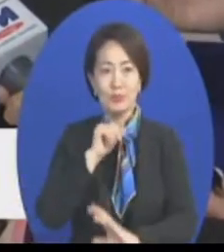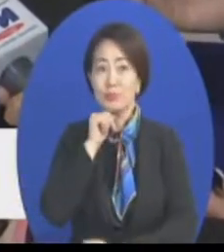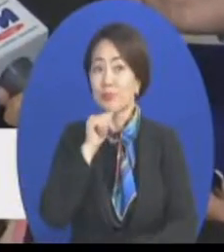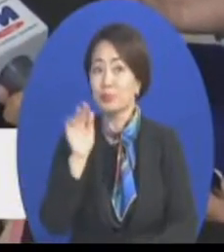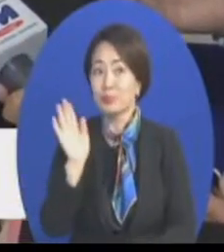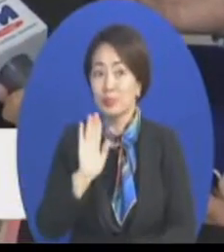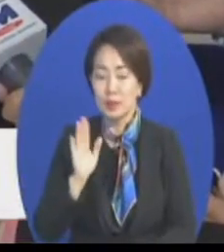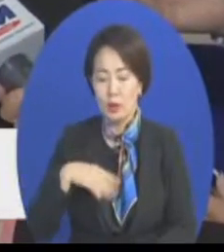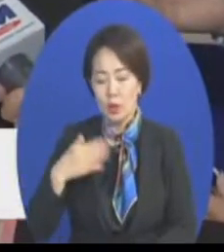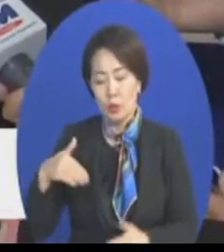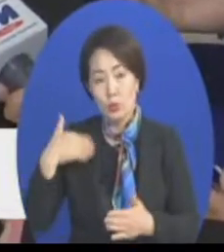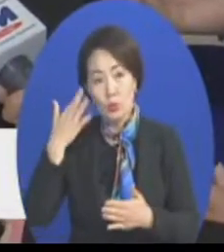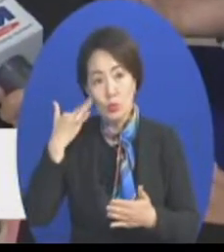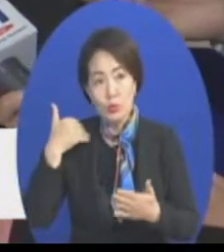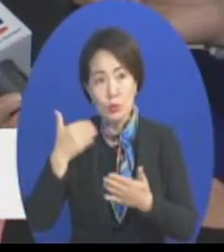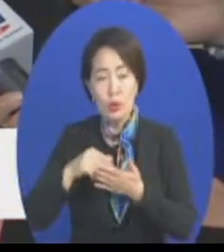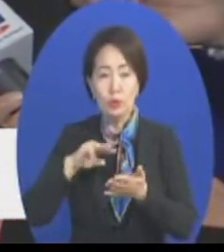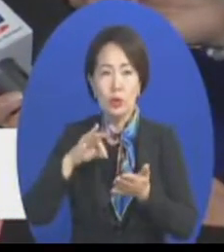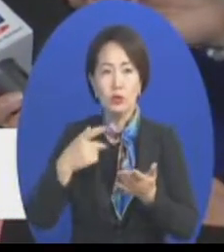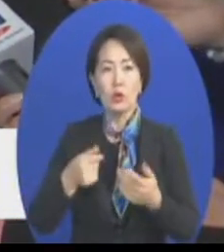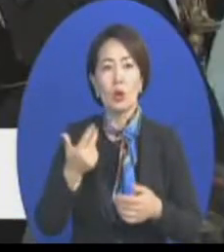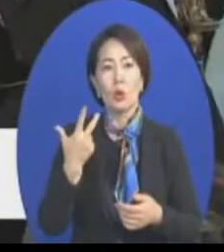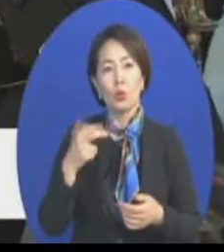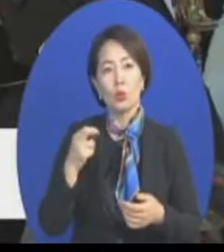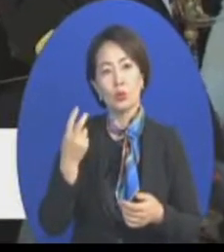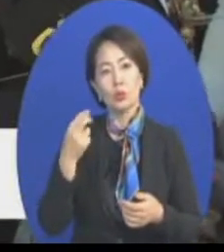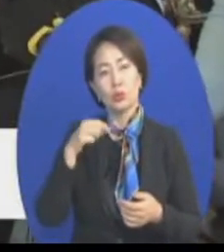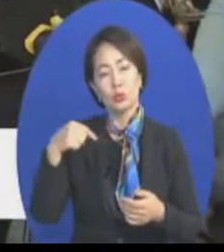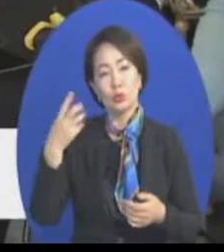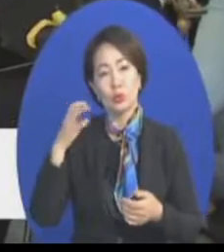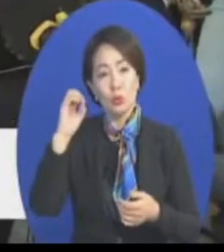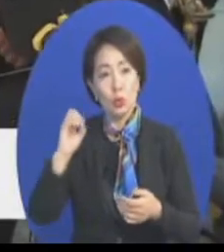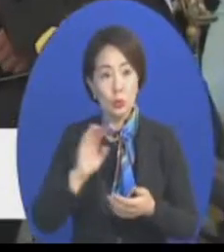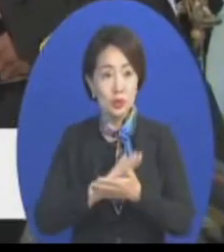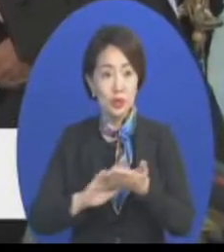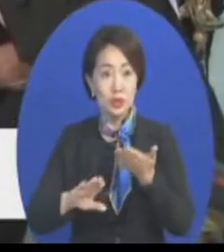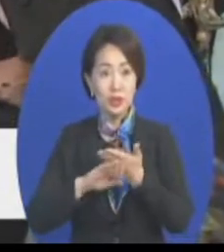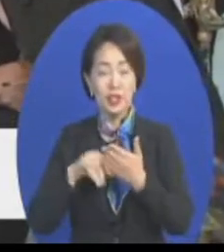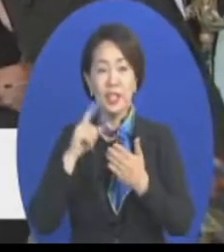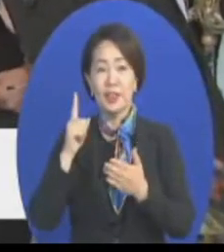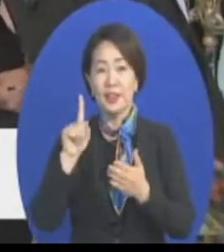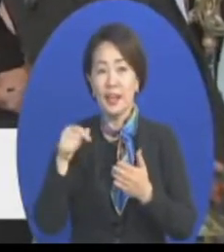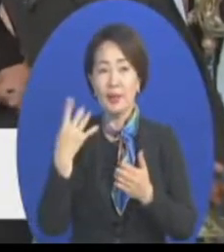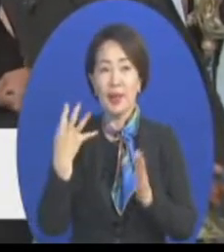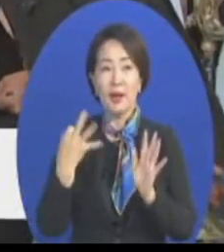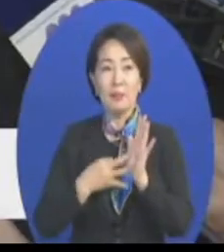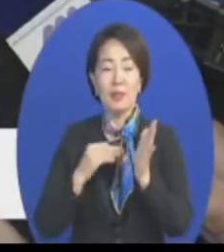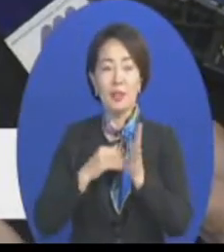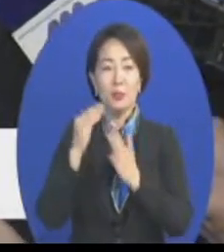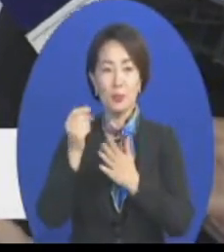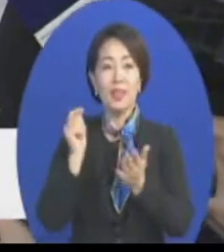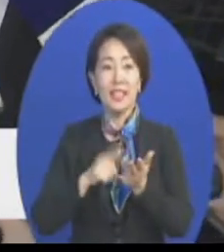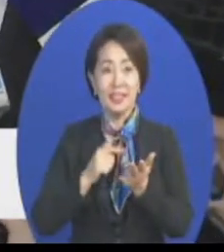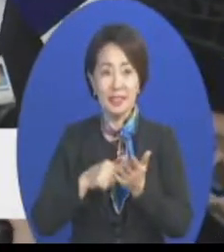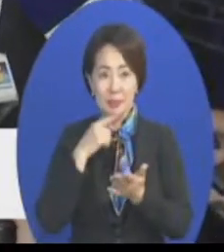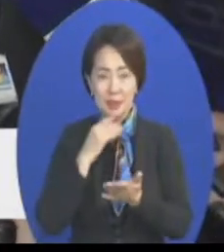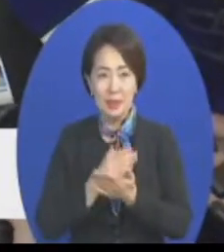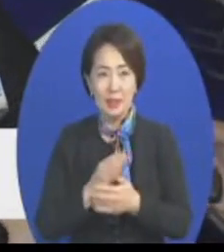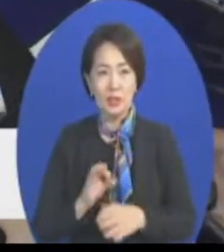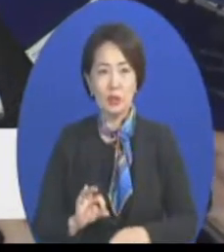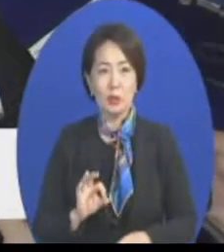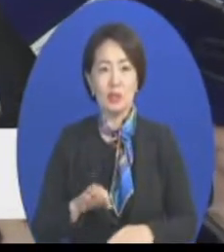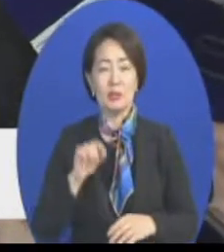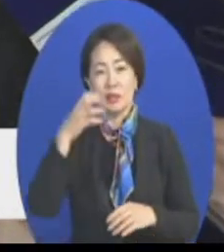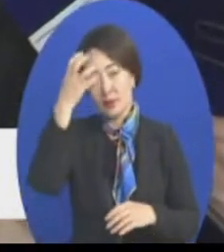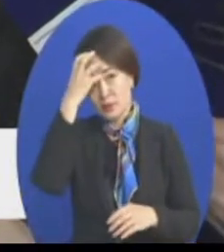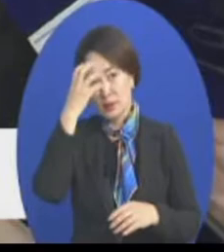биш. Яг ойрын тооцоо судалгаагаар 30-40% шинжилтээр нь 1.8 тэрбум одоо шаардлагатай байна гэдэг. Ирэх 7 оны засгийн